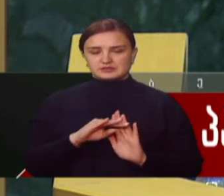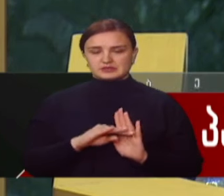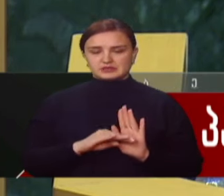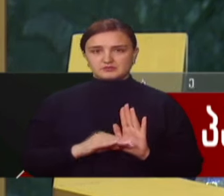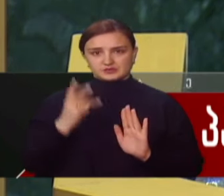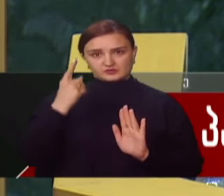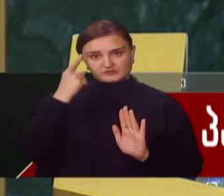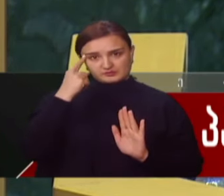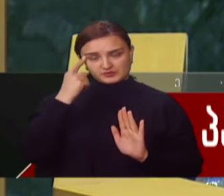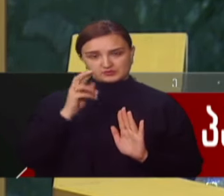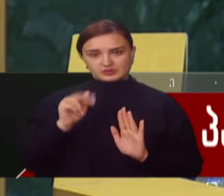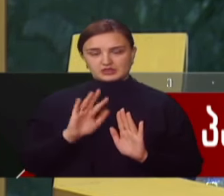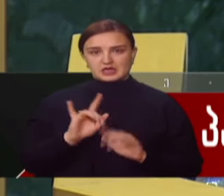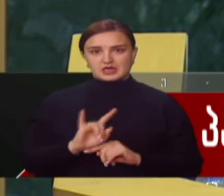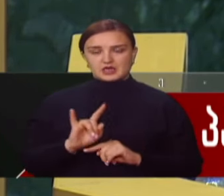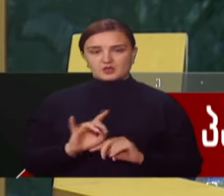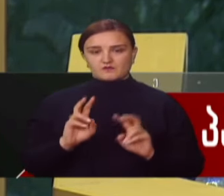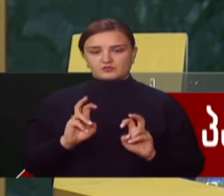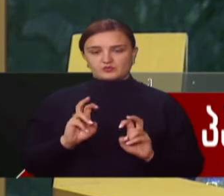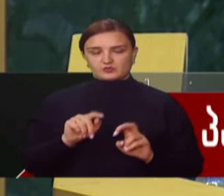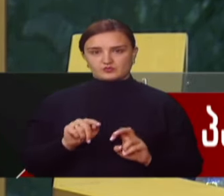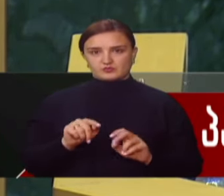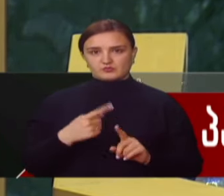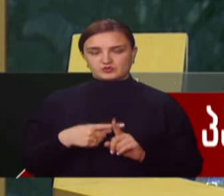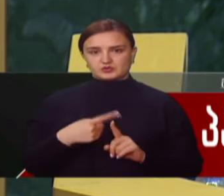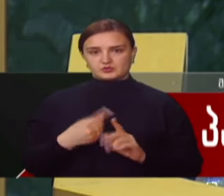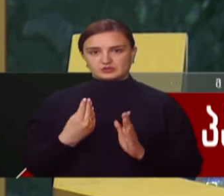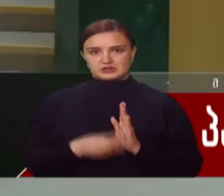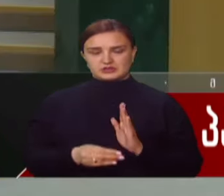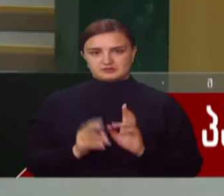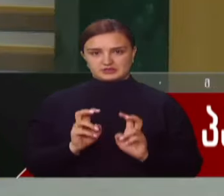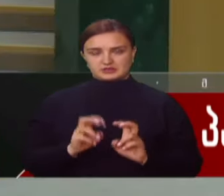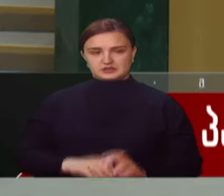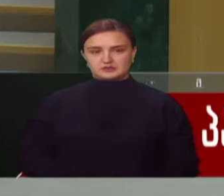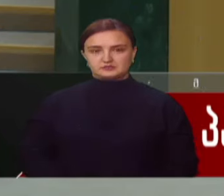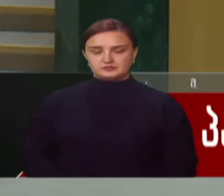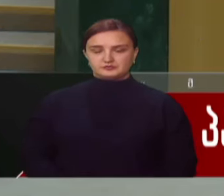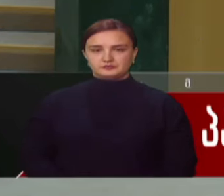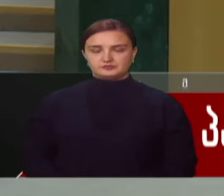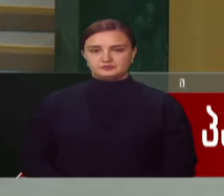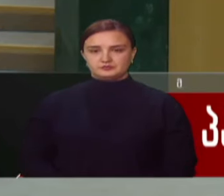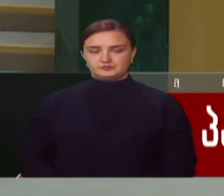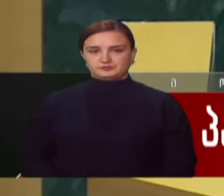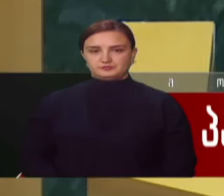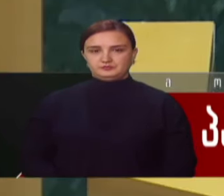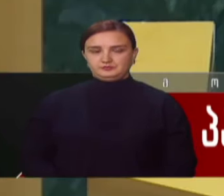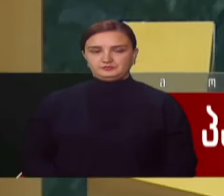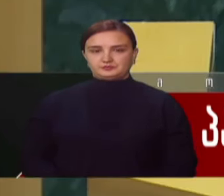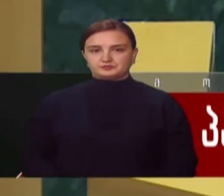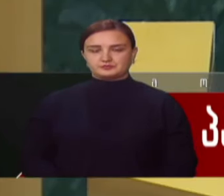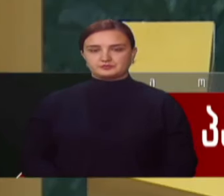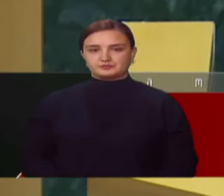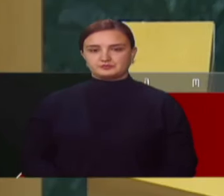სისტემებზე ვიფიქროთ და არა ხელოვნურ პოზიტიურ თუნდაც პოზიტიურ დისკრიმინაციაზე. Ამ ნორმამ თავისი ფუნქცია